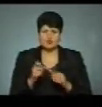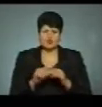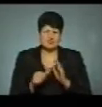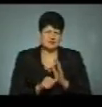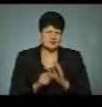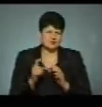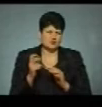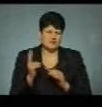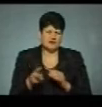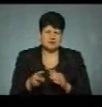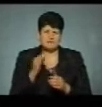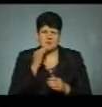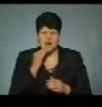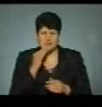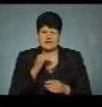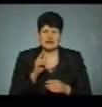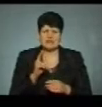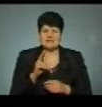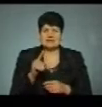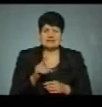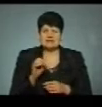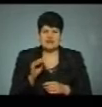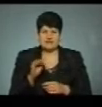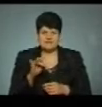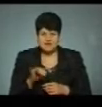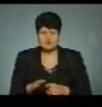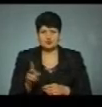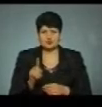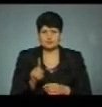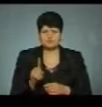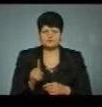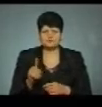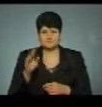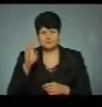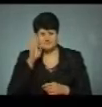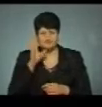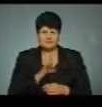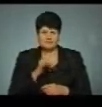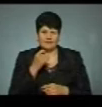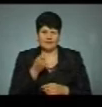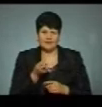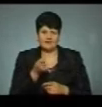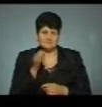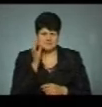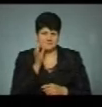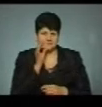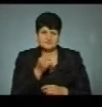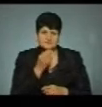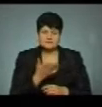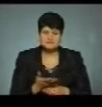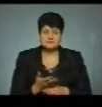пряників, зефіру, такого солодощу, щоб хлопцям на блокпостах, на позиціях частувати трошки солодощами. Дуже